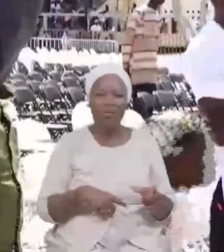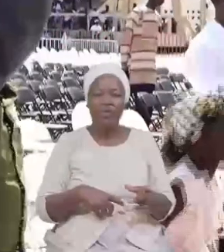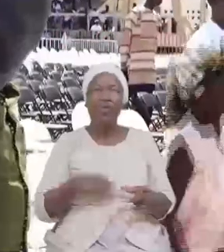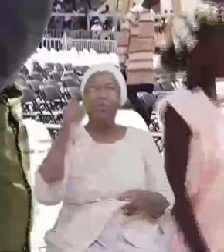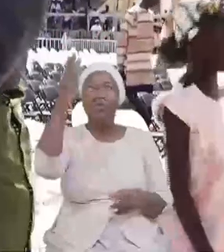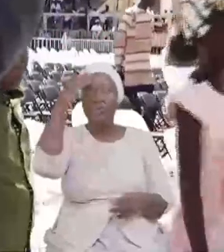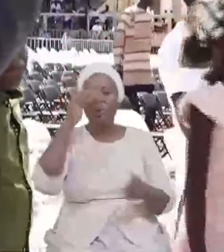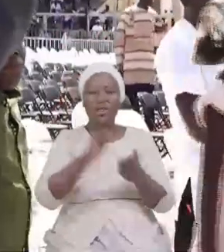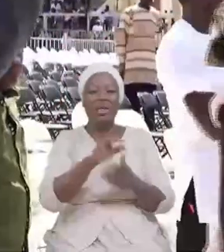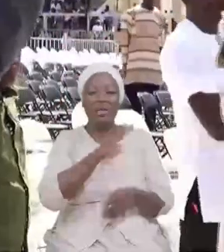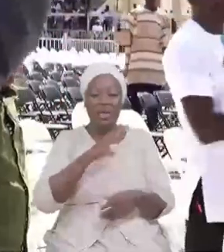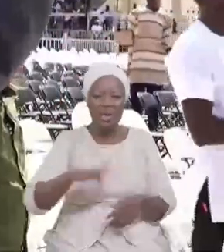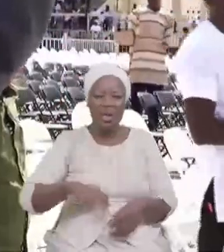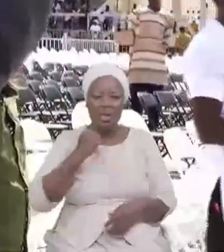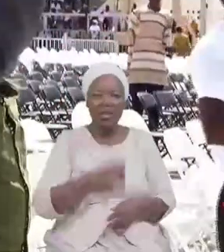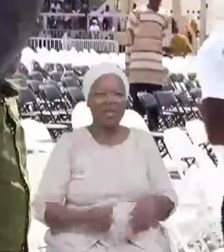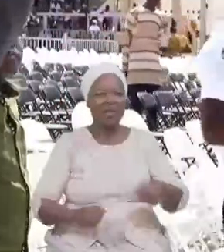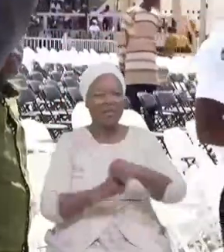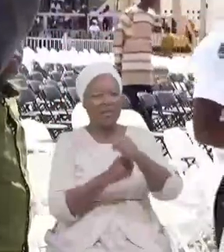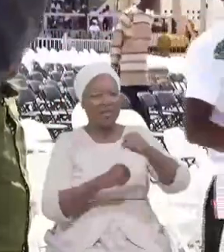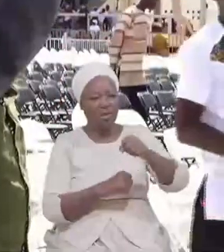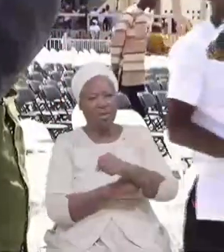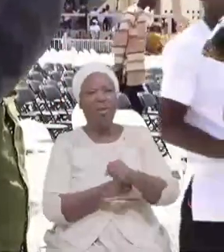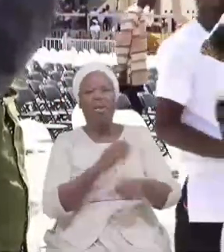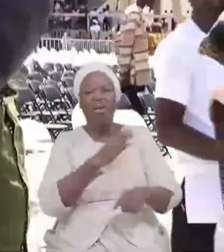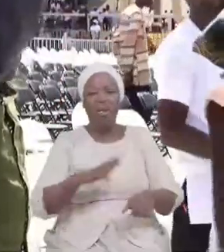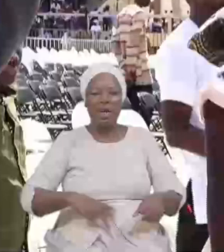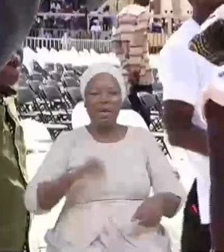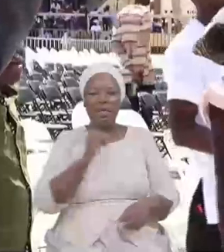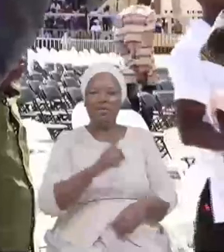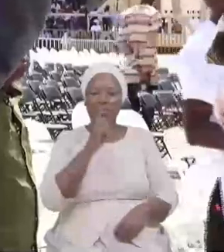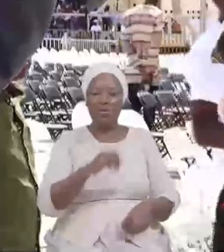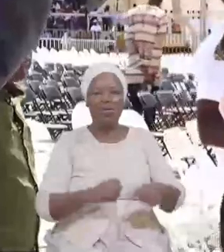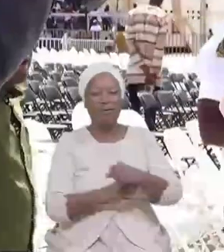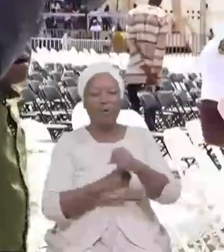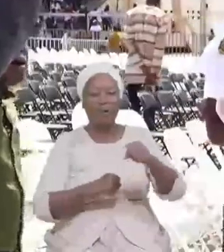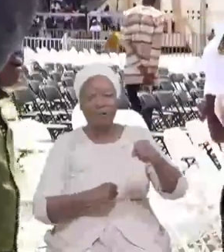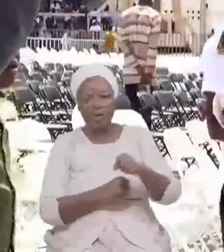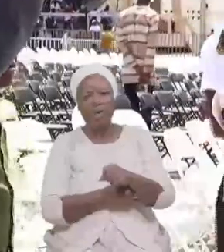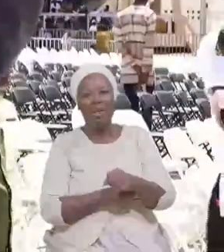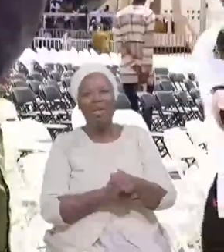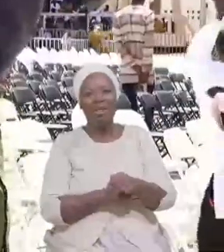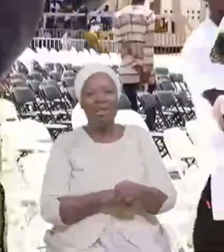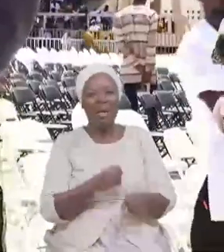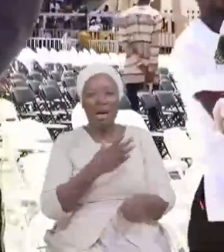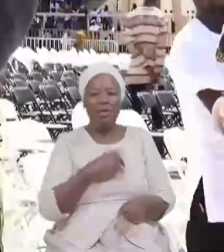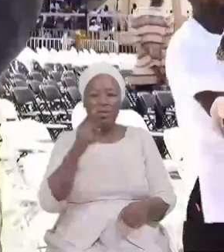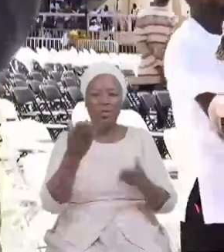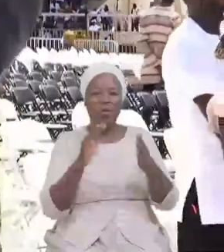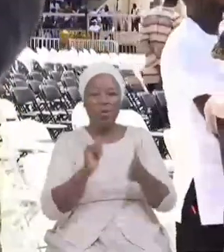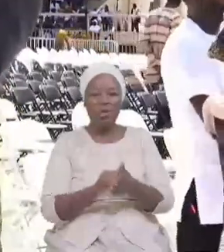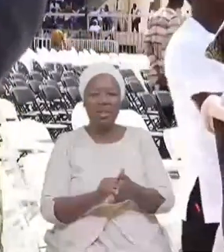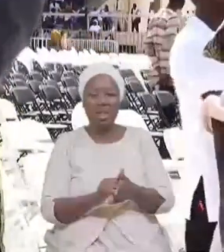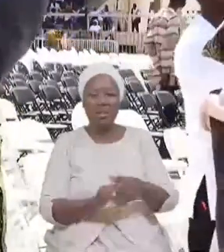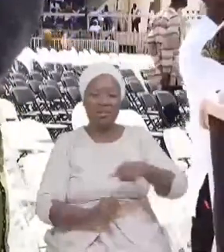Christ est la pierre angulaire. Est la fondation solide. Et tu veux que